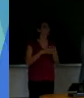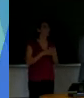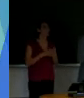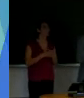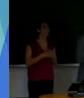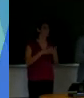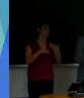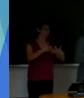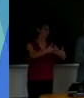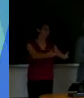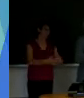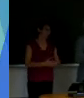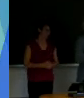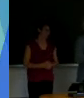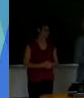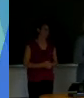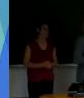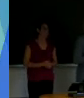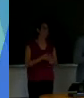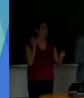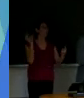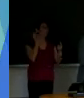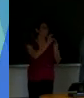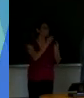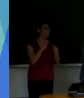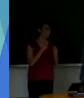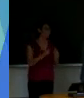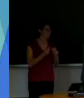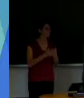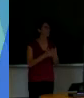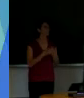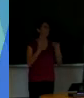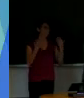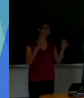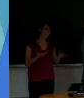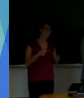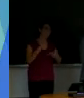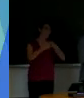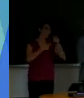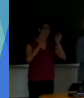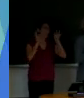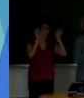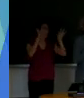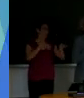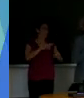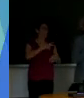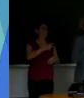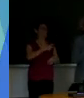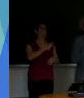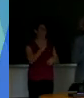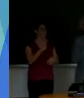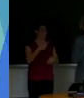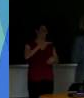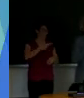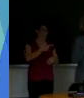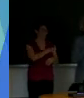Con quale scopo, con quale obiettivo? Con l'obiettivo, diciamo, poi di arrivare al terzo anno, nel momento in cui la